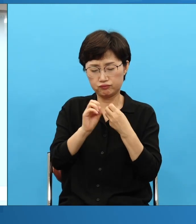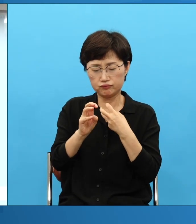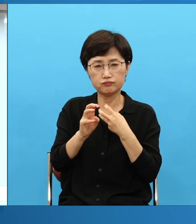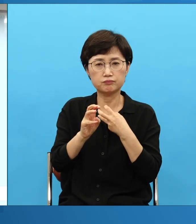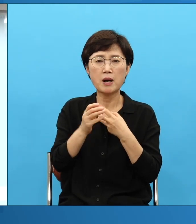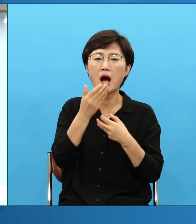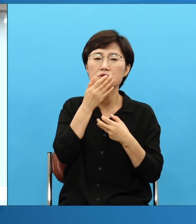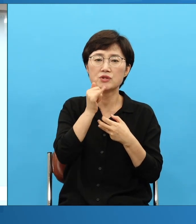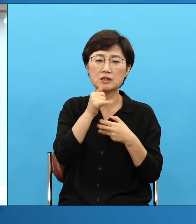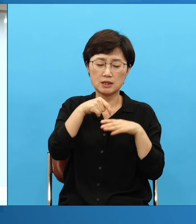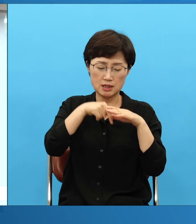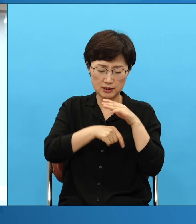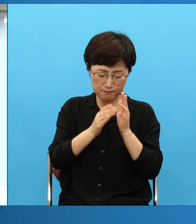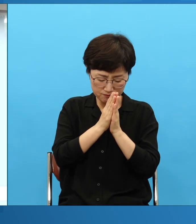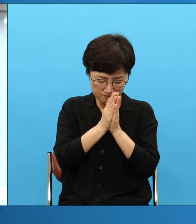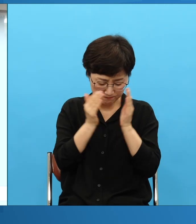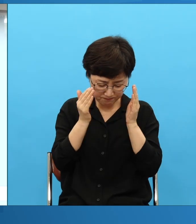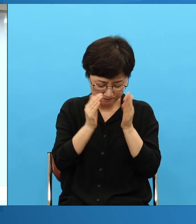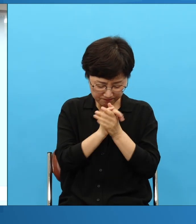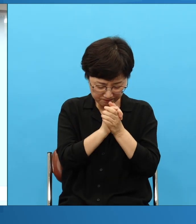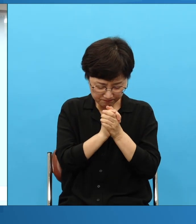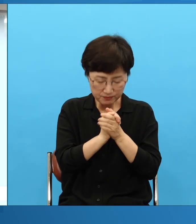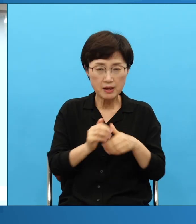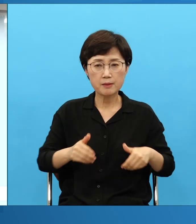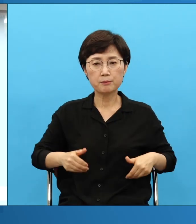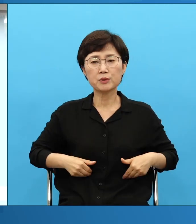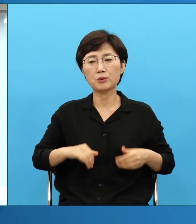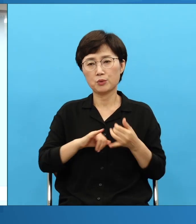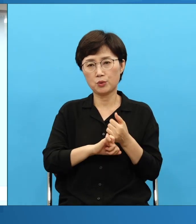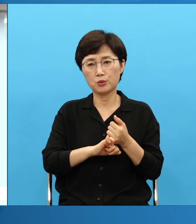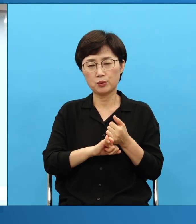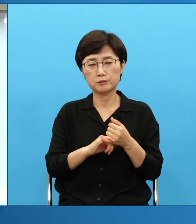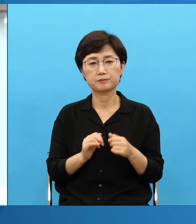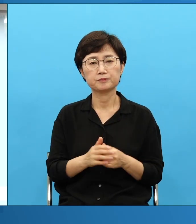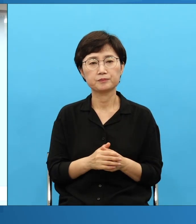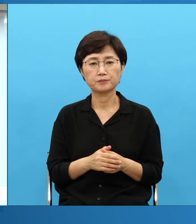깊은 시간, 집중 시간을 가져야 한다고 강조했습니다.